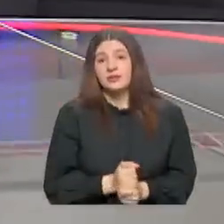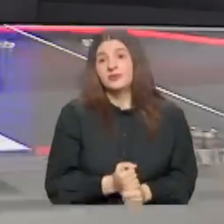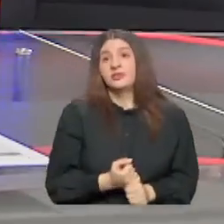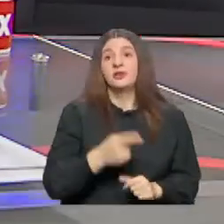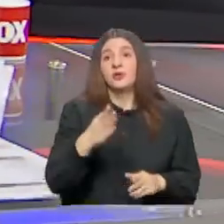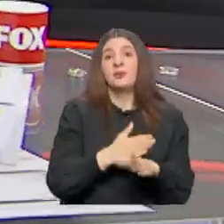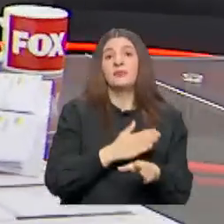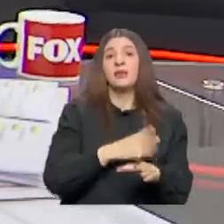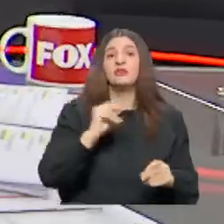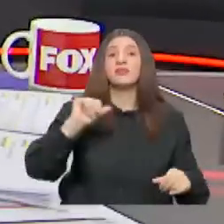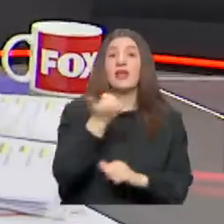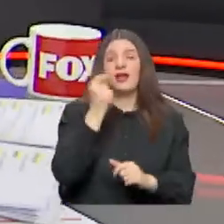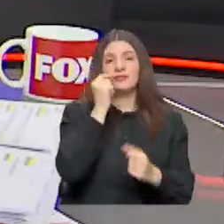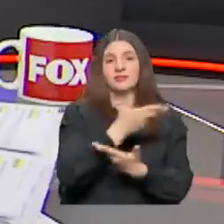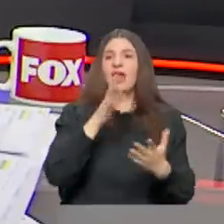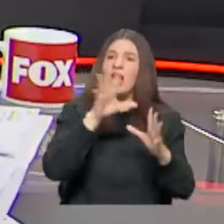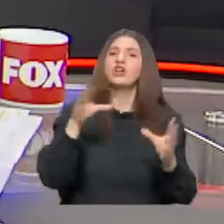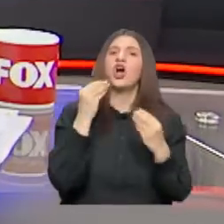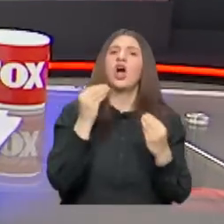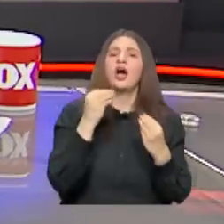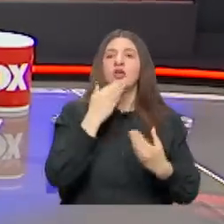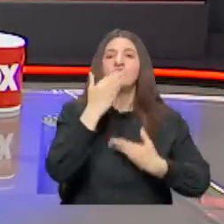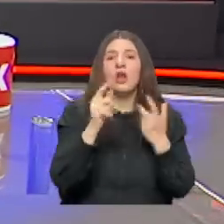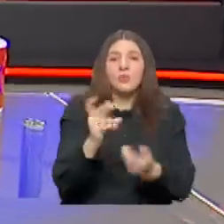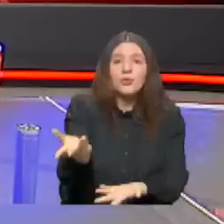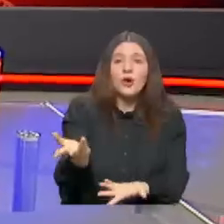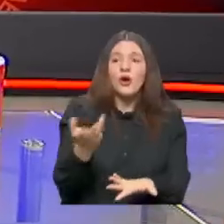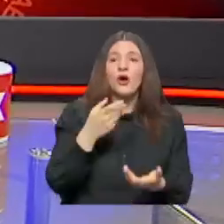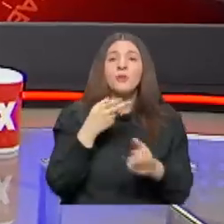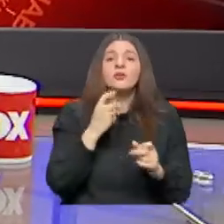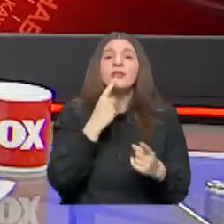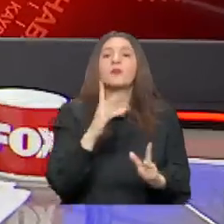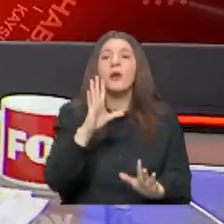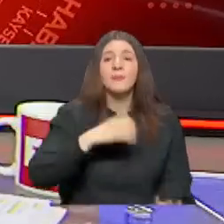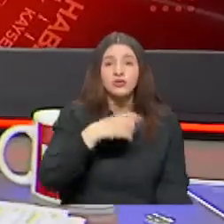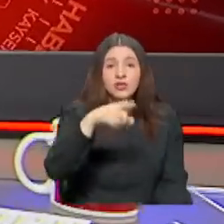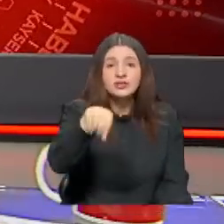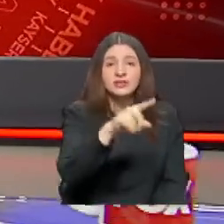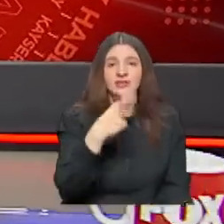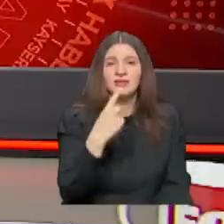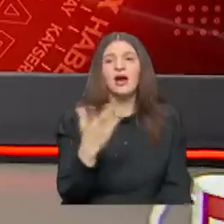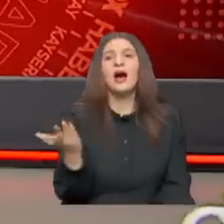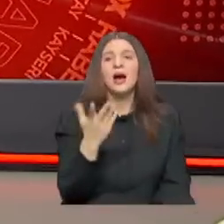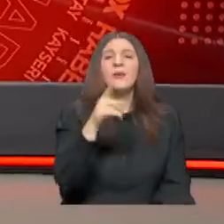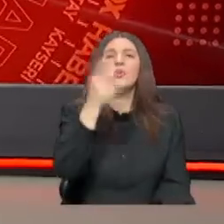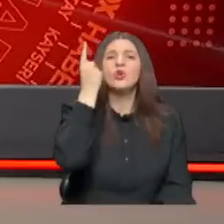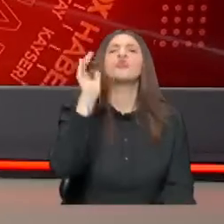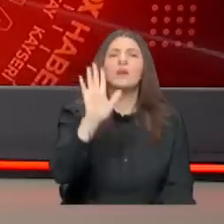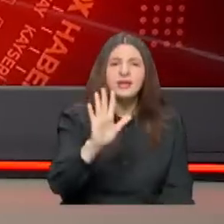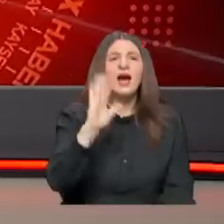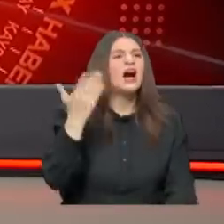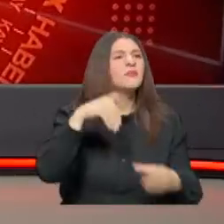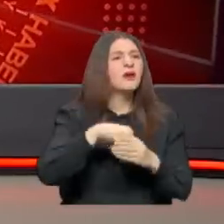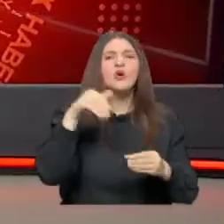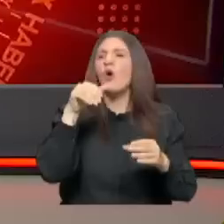Bu memleketin kıymetli insanları her şeyi gayet iyi ifade ediyor. Boşuna demiyorum patron sizsiniz diye. Aman ha bunu unutmayın. Hangi